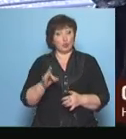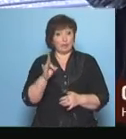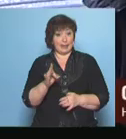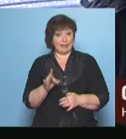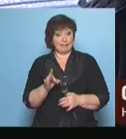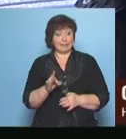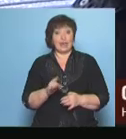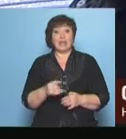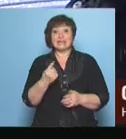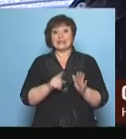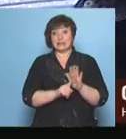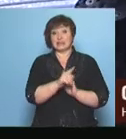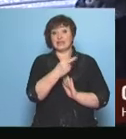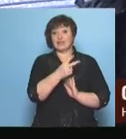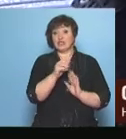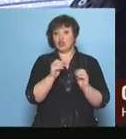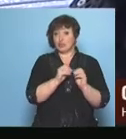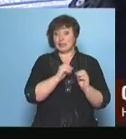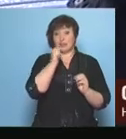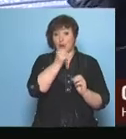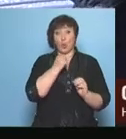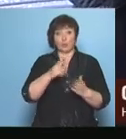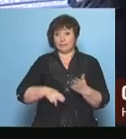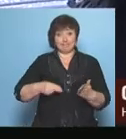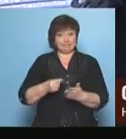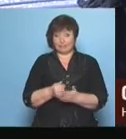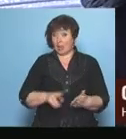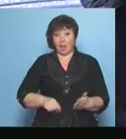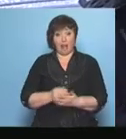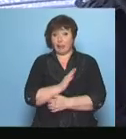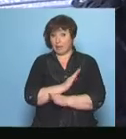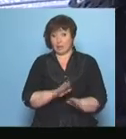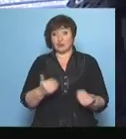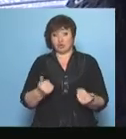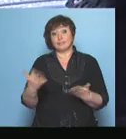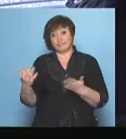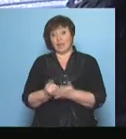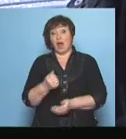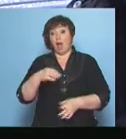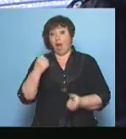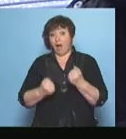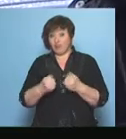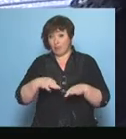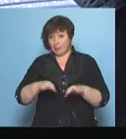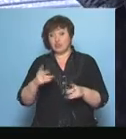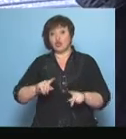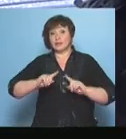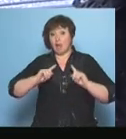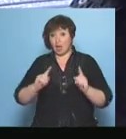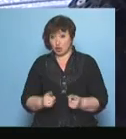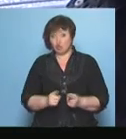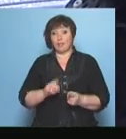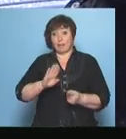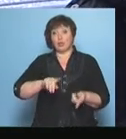Там, с 2010 года эту задолженность он не погасил. Вот сейчас мы обнаружили автомобиль. Сейчас мы его арестуем. В